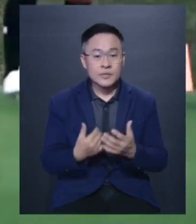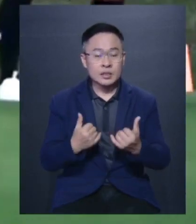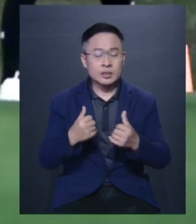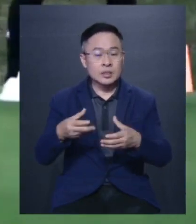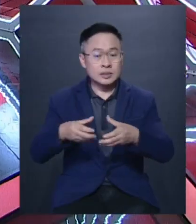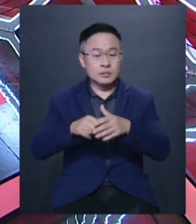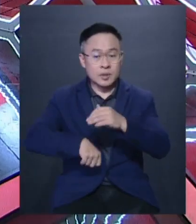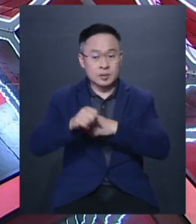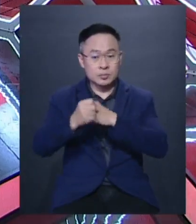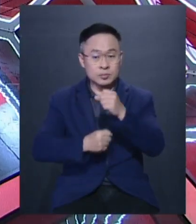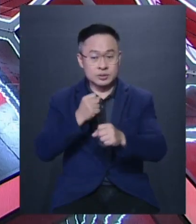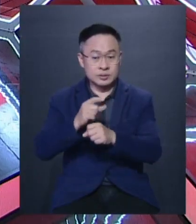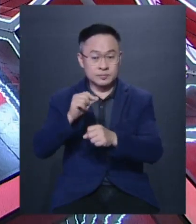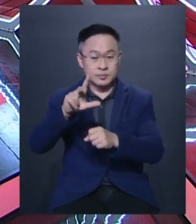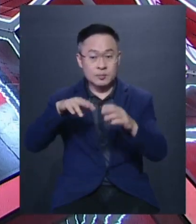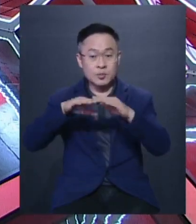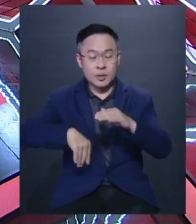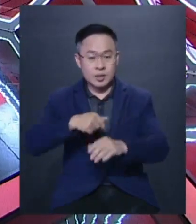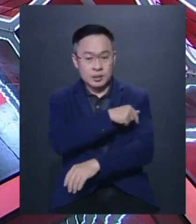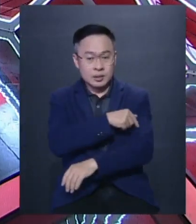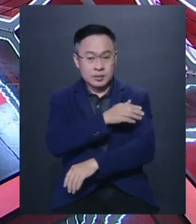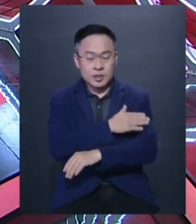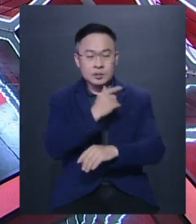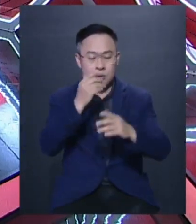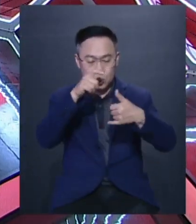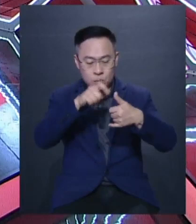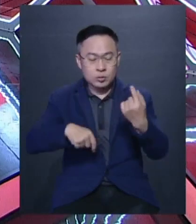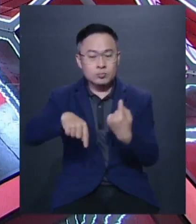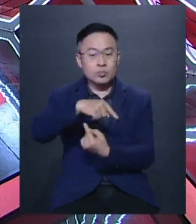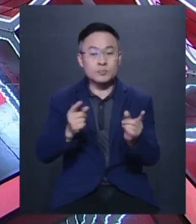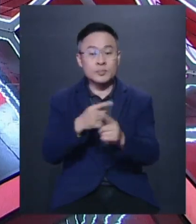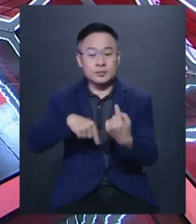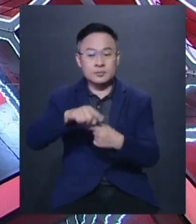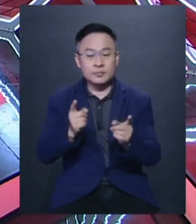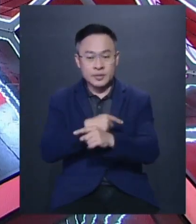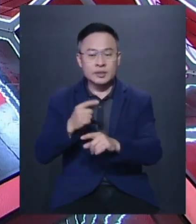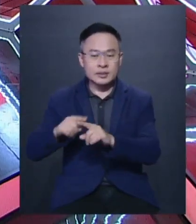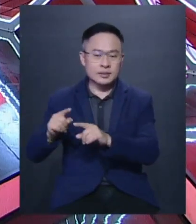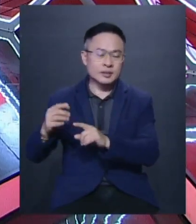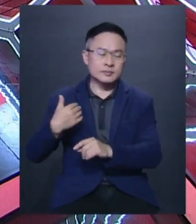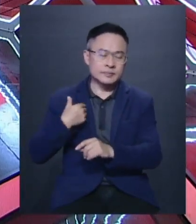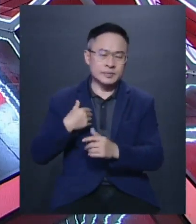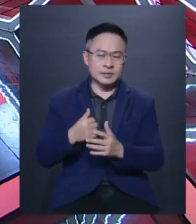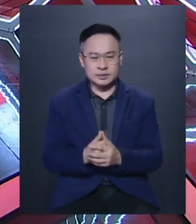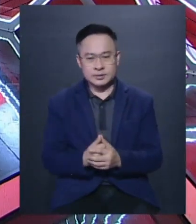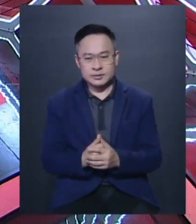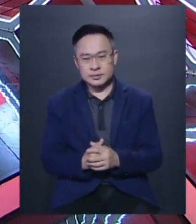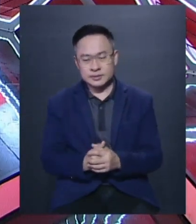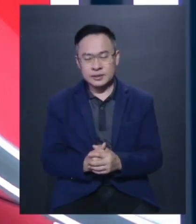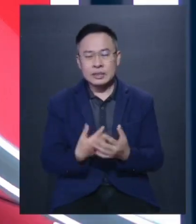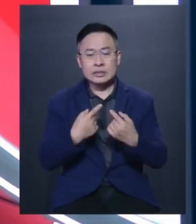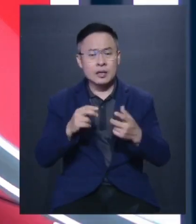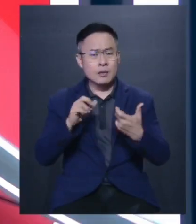อยู่ 23ณเวลานี้กัปตันก็ยังใช้เป็นระบบหมุนเวียนกันอยู่นะคะก็จะมีทางด้านของแล้วก็ชาญณรงค์ที่จะเป็นตัวนำทัพ